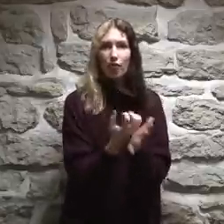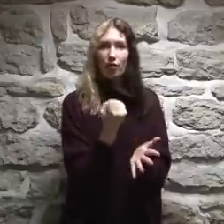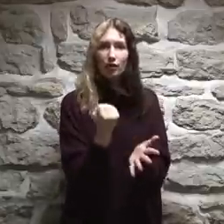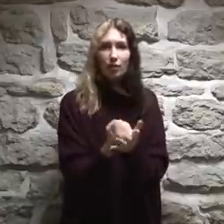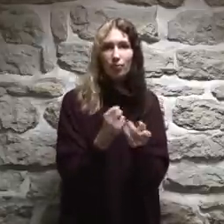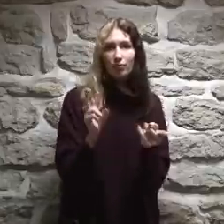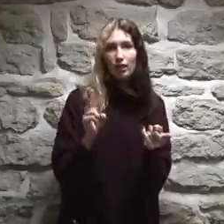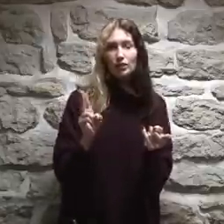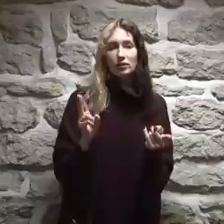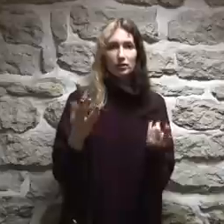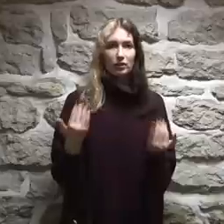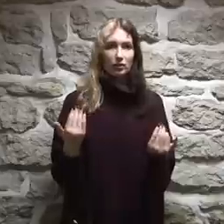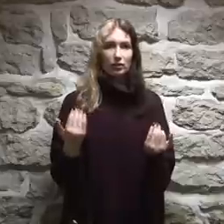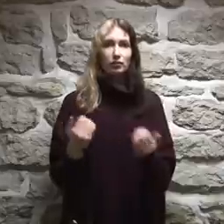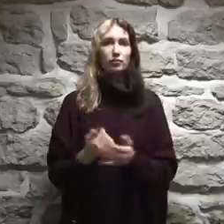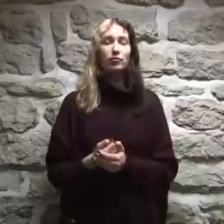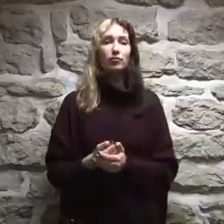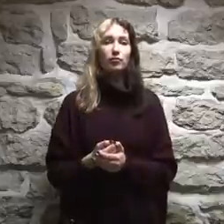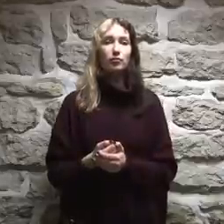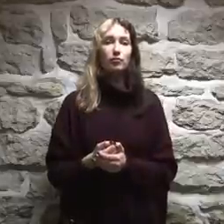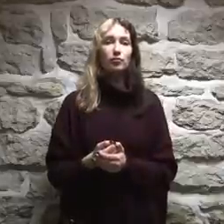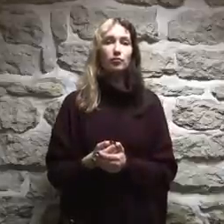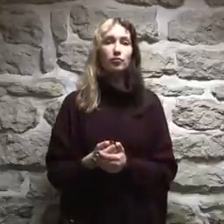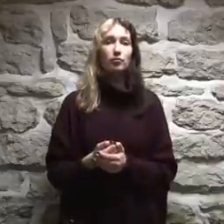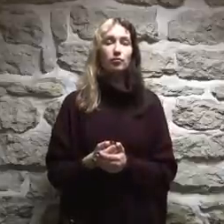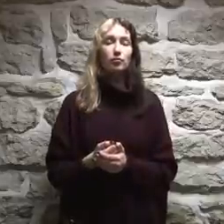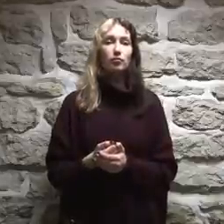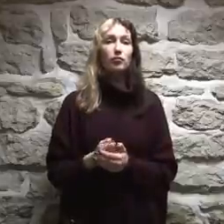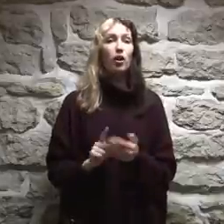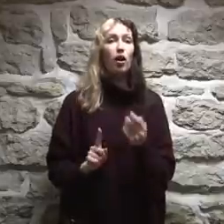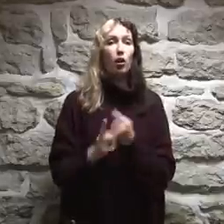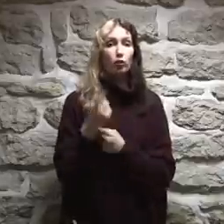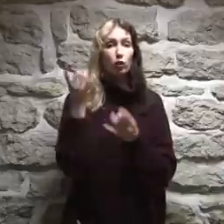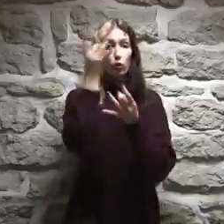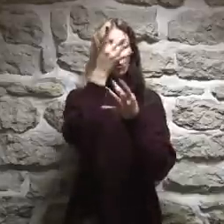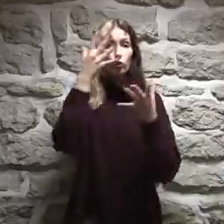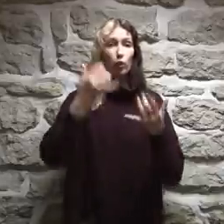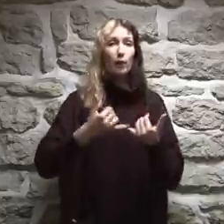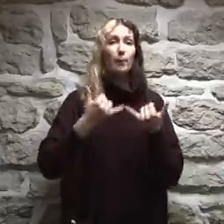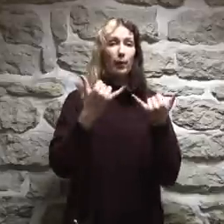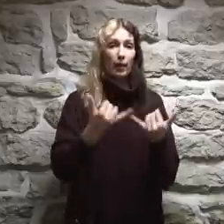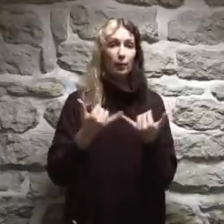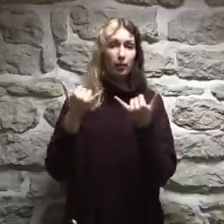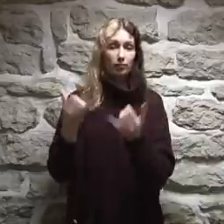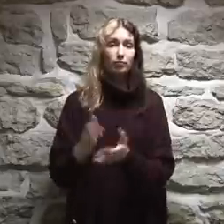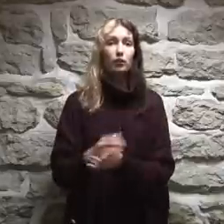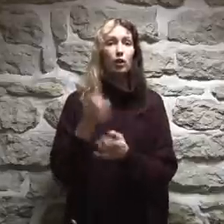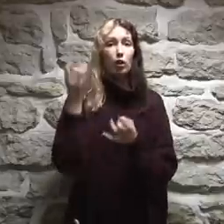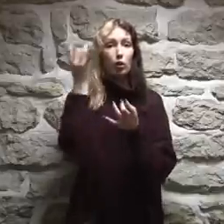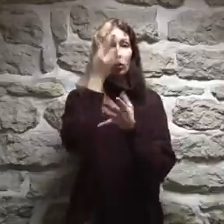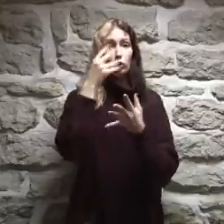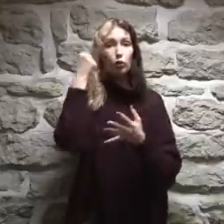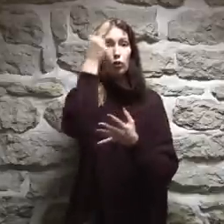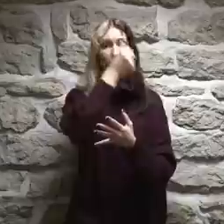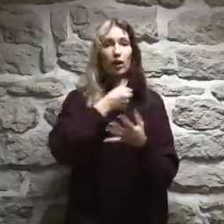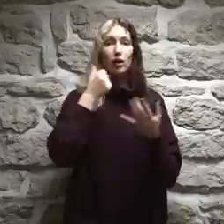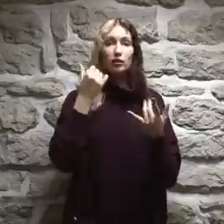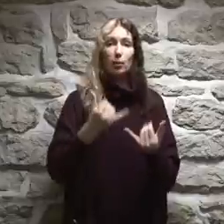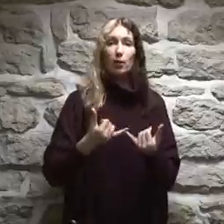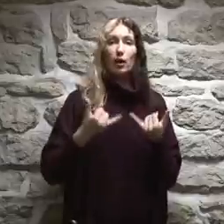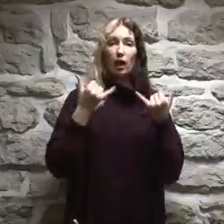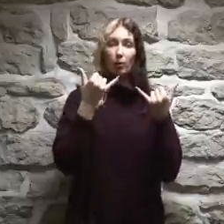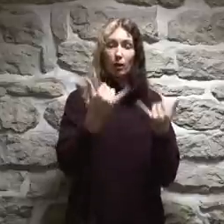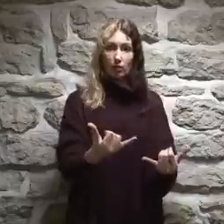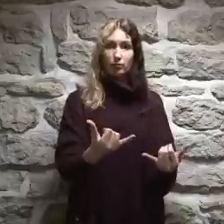ettepanekud täna Vabariigi valitsus ka heaks kiitis. Alustaksin kultuuripreemiatega. Kultuuri aasta preemia